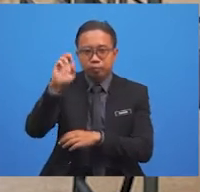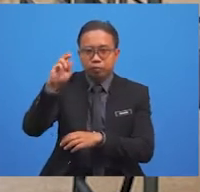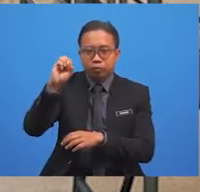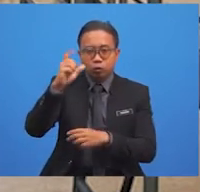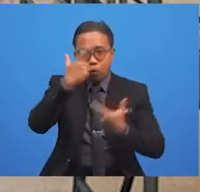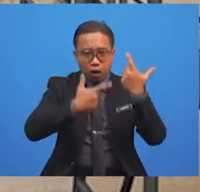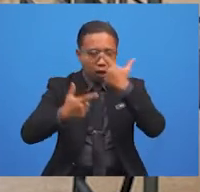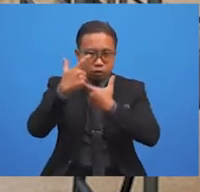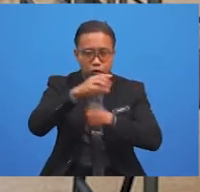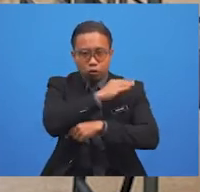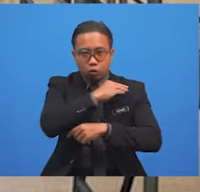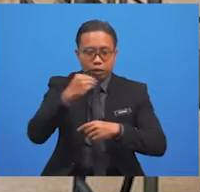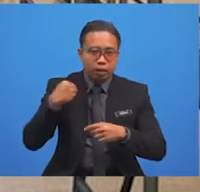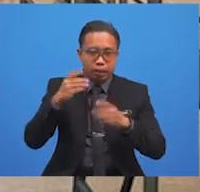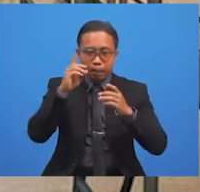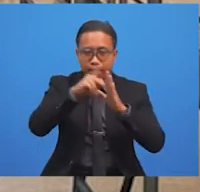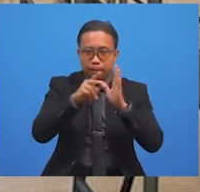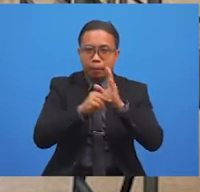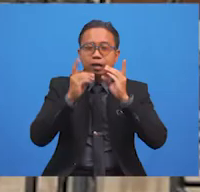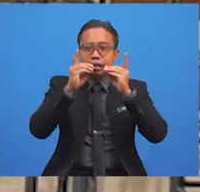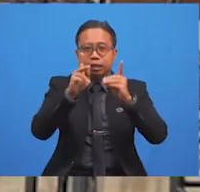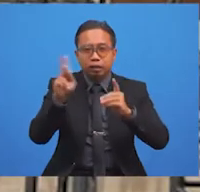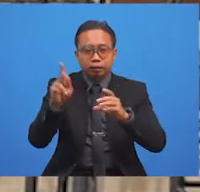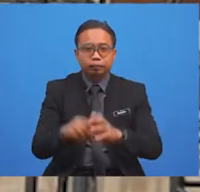ekopelancongan dan pendidikan.